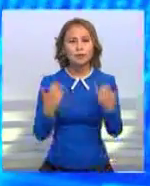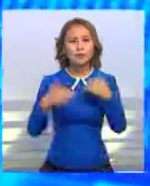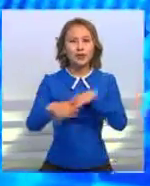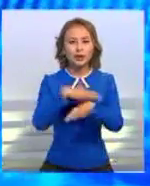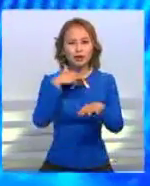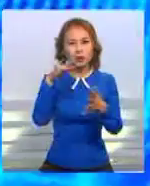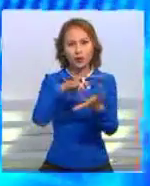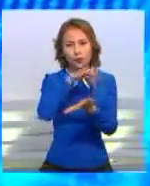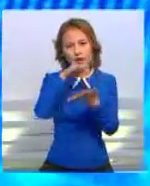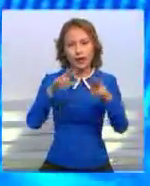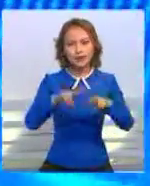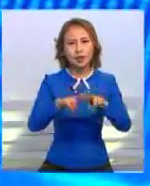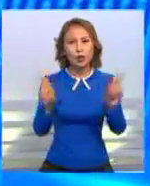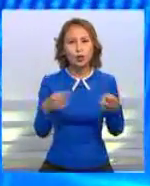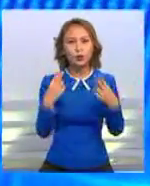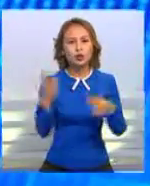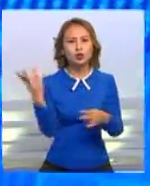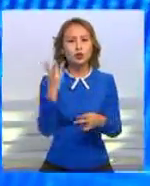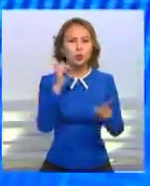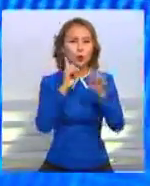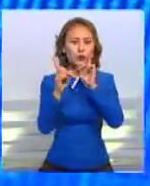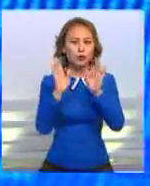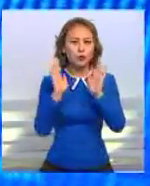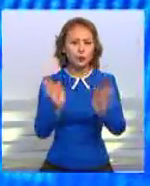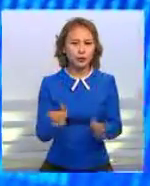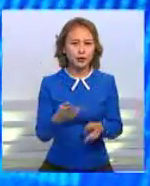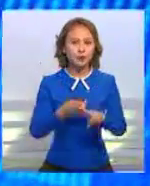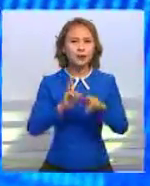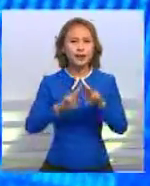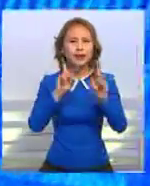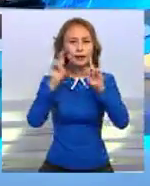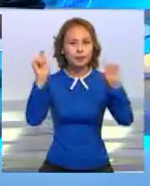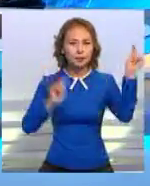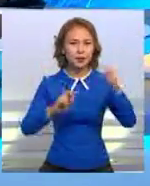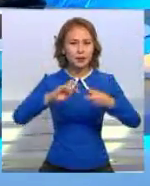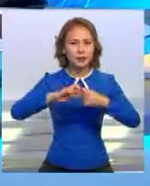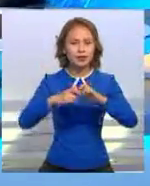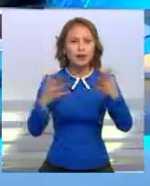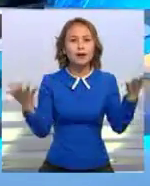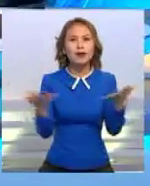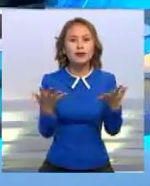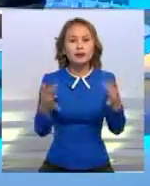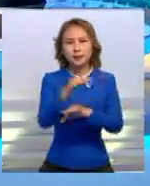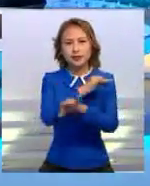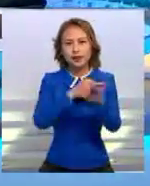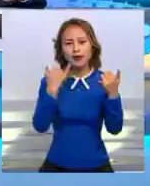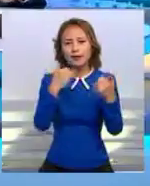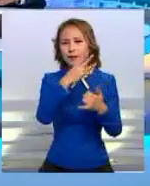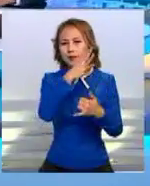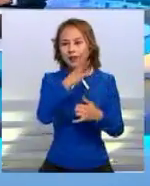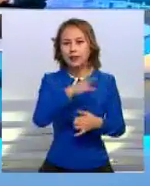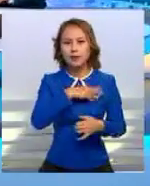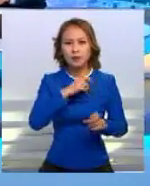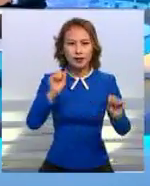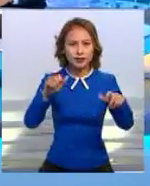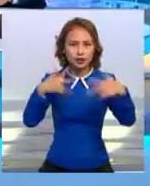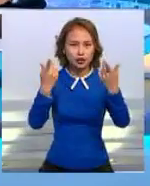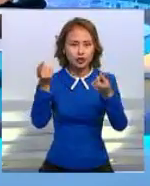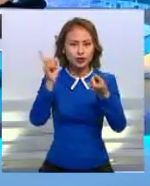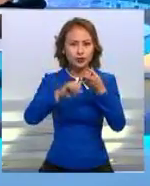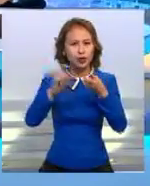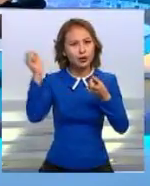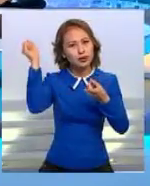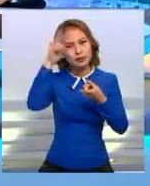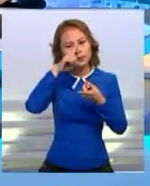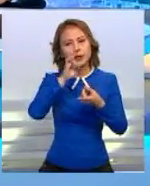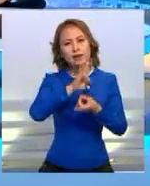Бүгін елордада Астана клубының үшінші отырысы өтеді. Ауқымды жиында қандай мәселелер қаралатын дәл қазір бізбен тікелей байланысқа